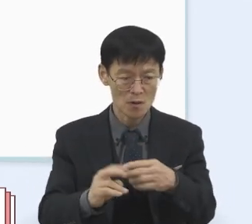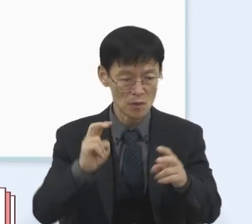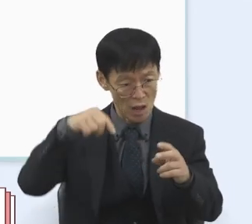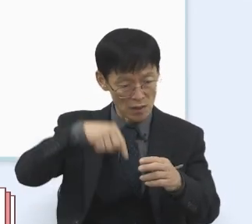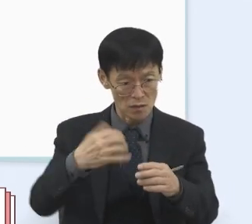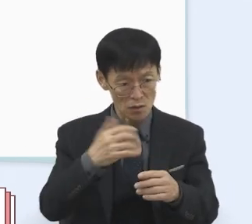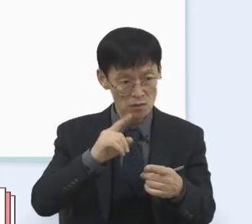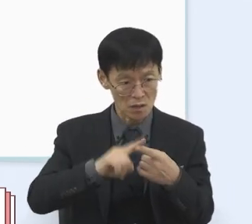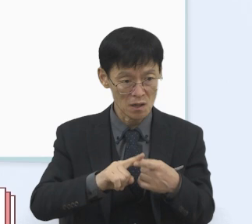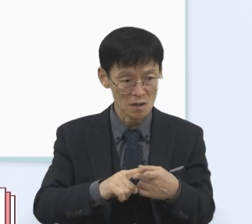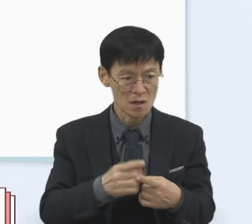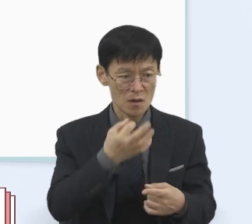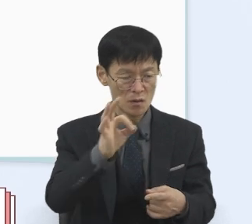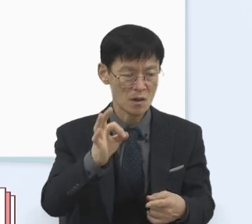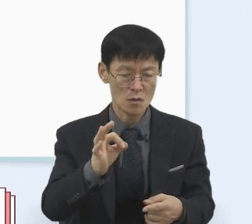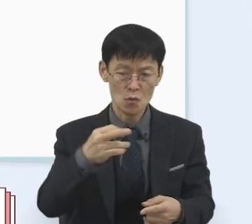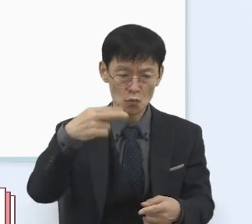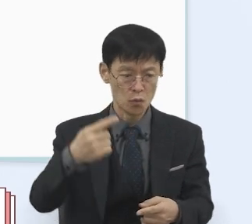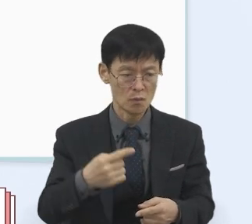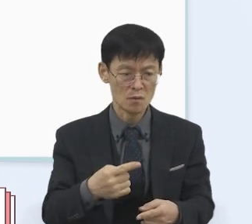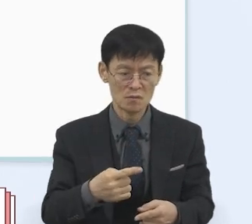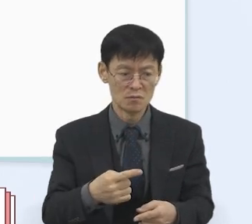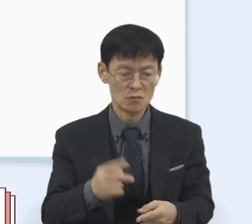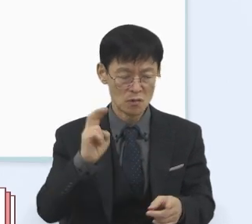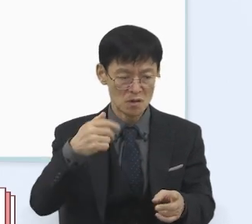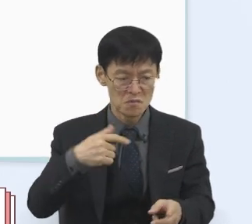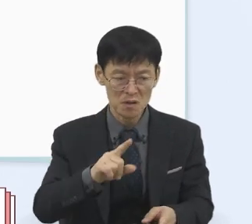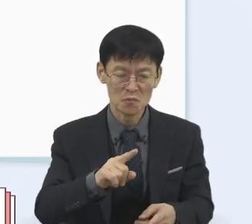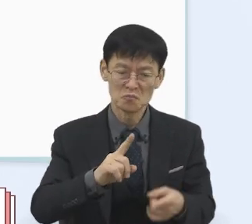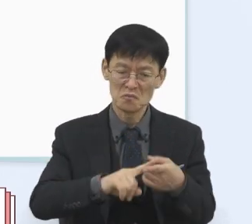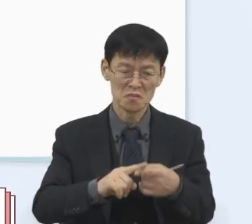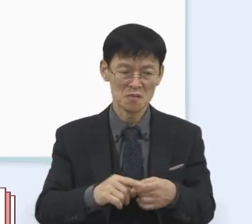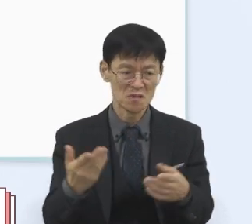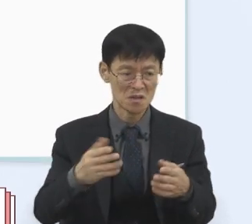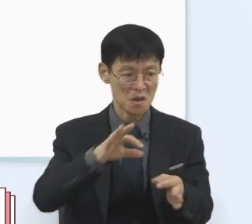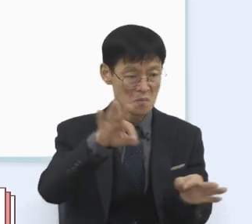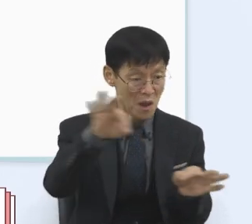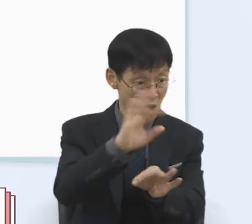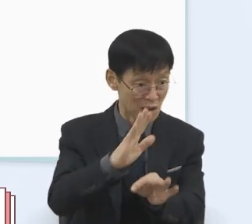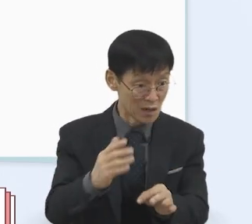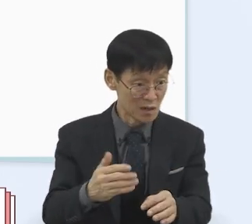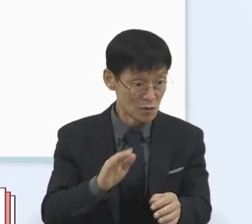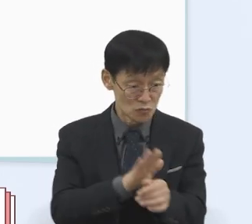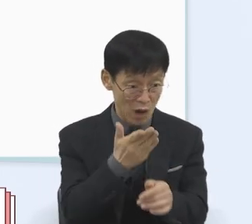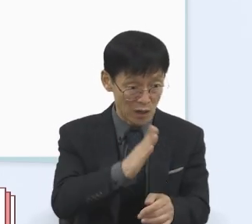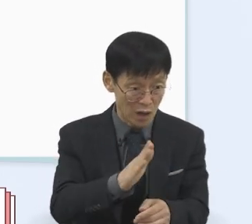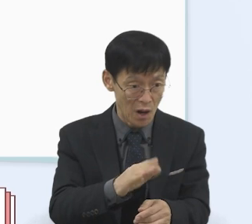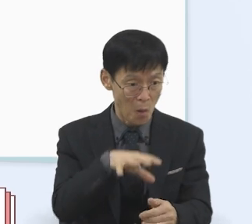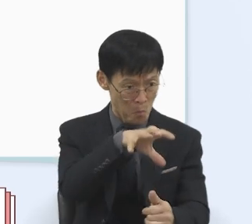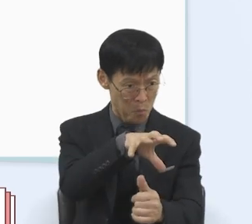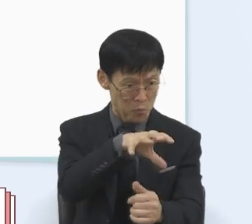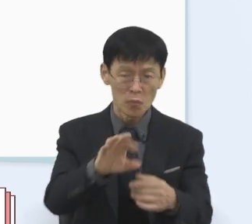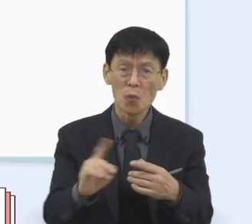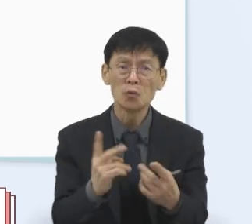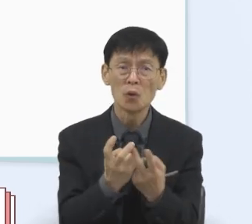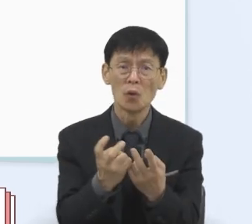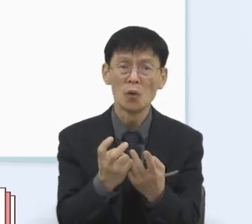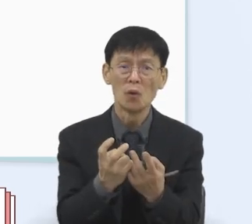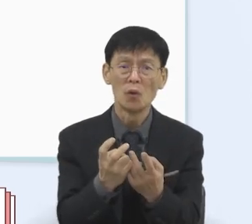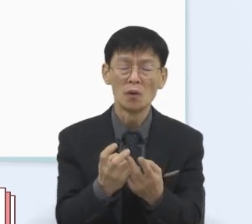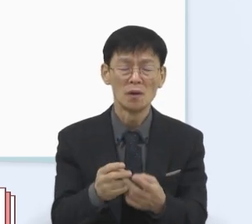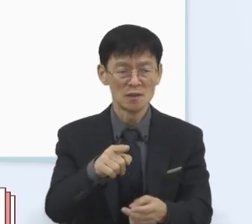직장 내 성희롱이 인정되었음에도 사업주로부터 근무 장소 변경 등 필요한 조치를 받지 못한